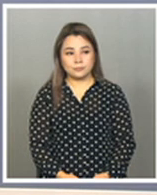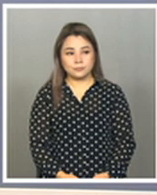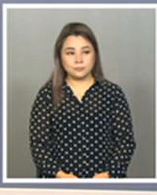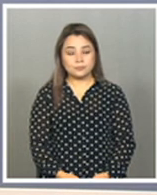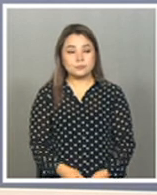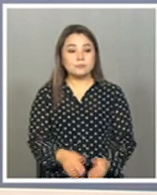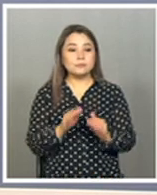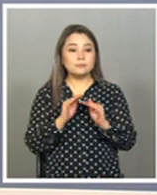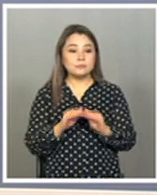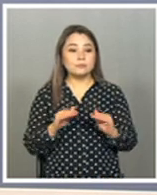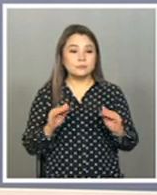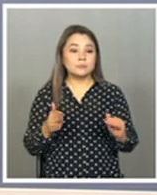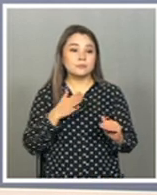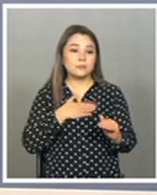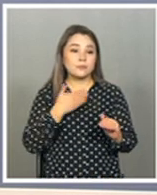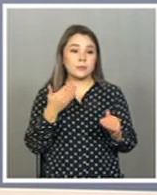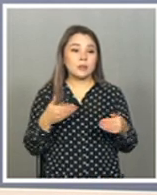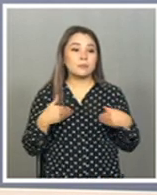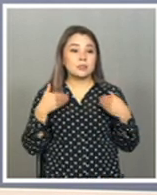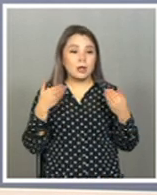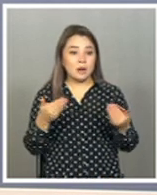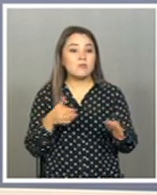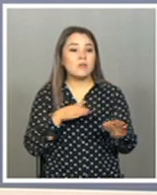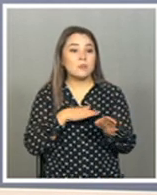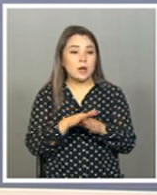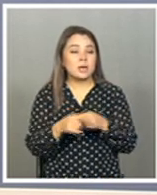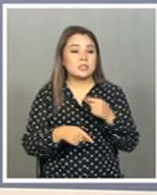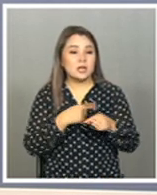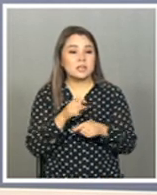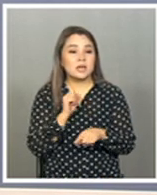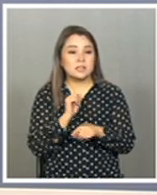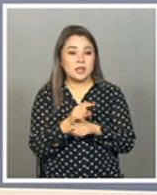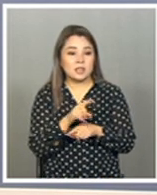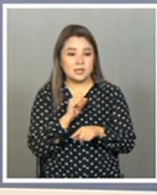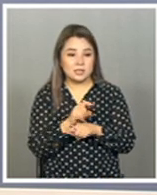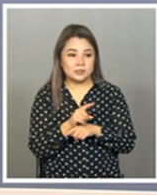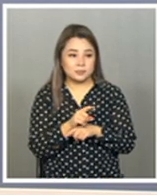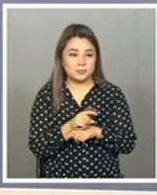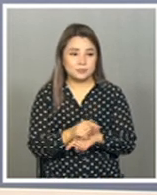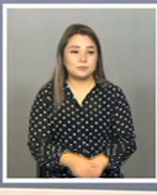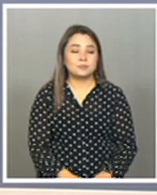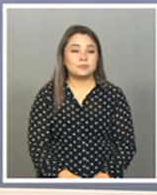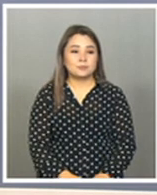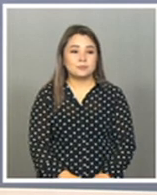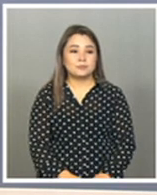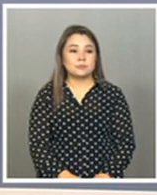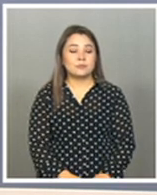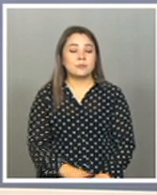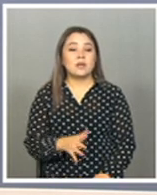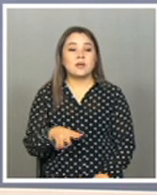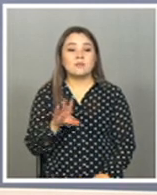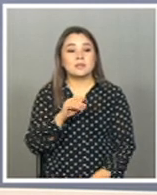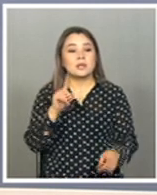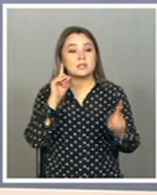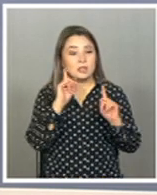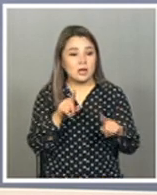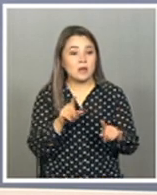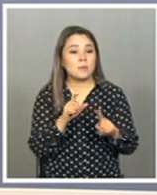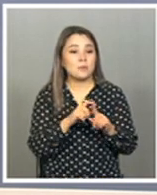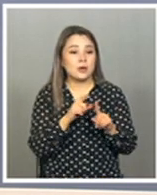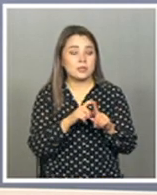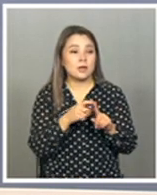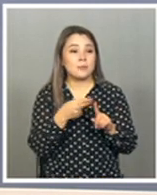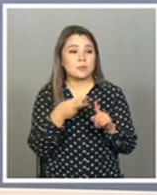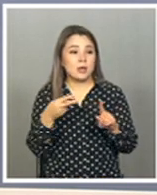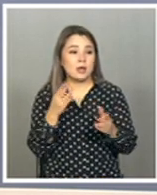Ребята, я предлагаю вам выполнить следующее задание. Вы все знаете, что пословицы относятся